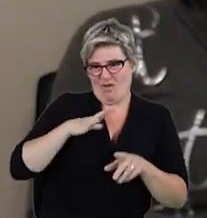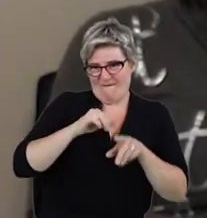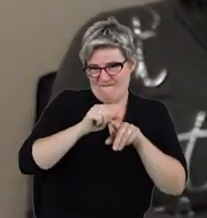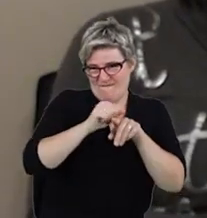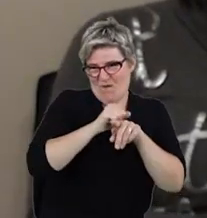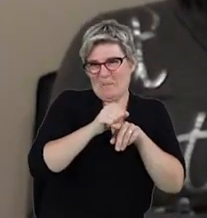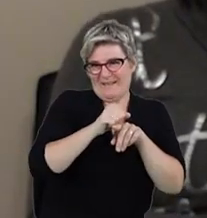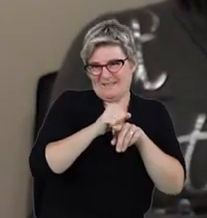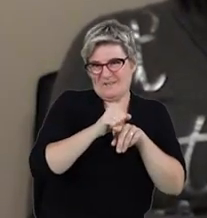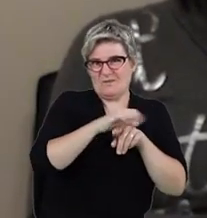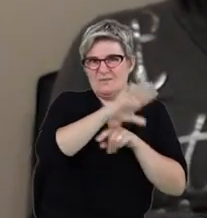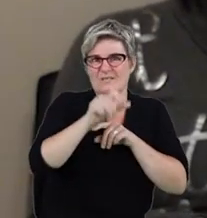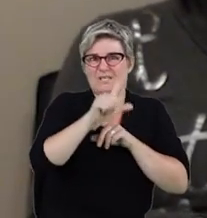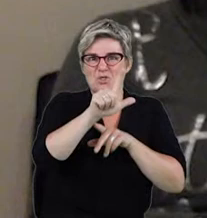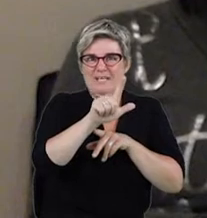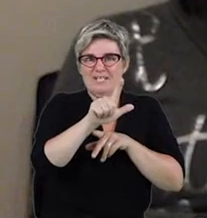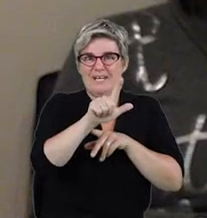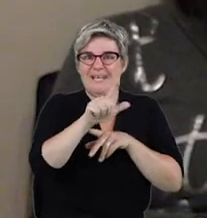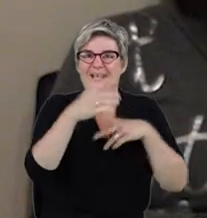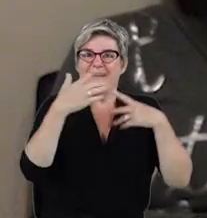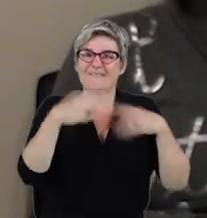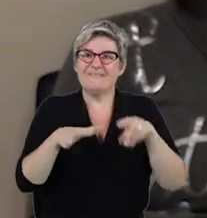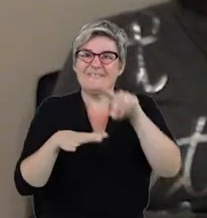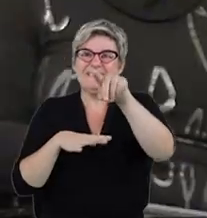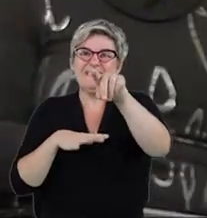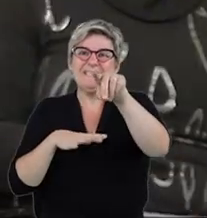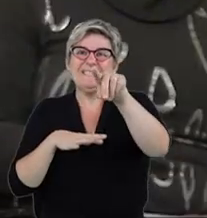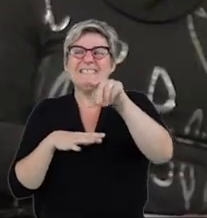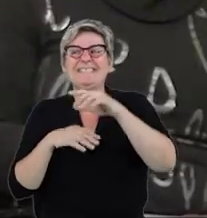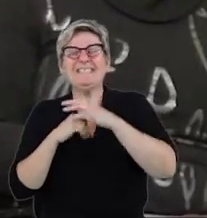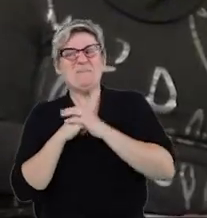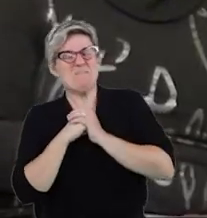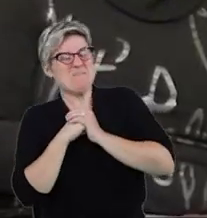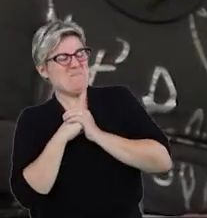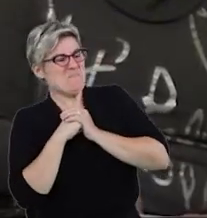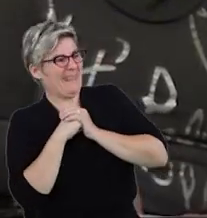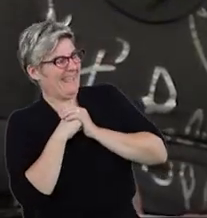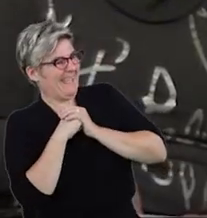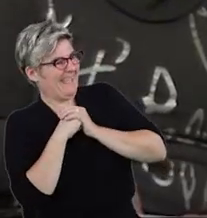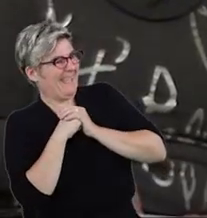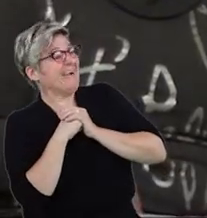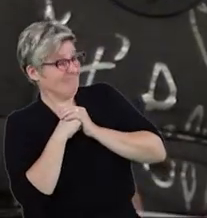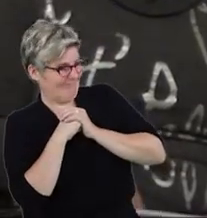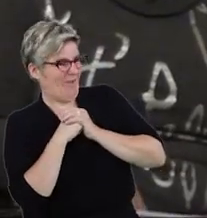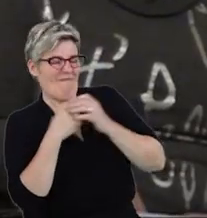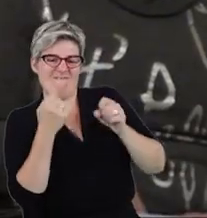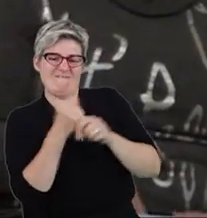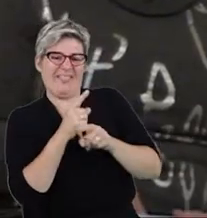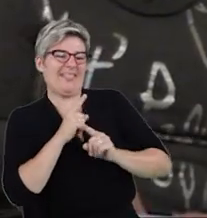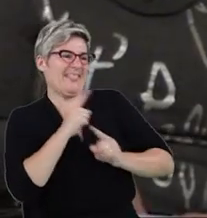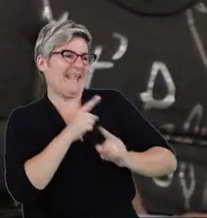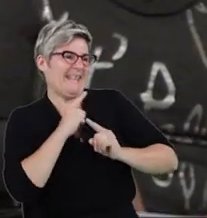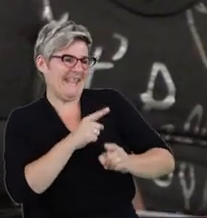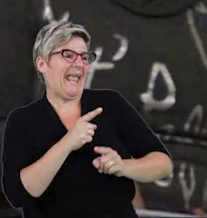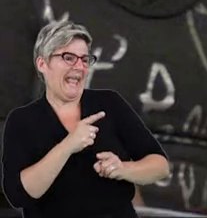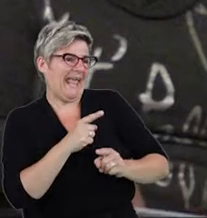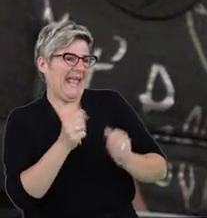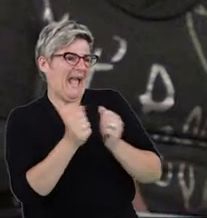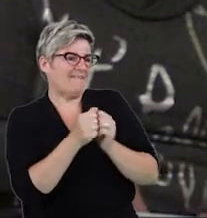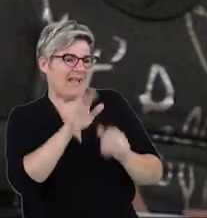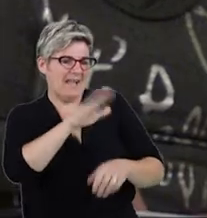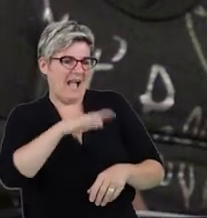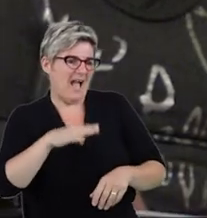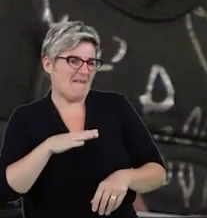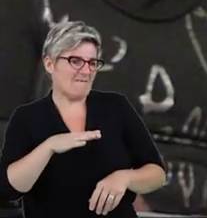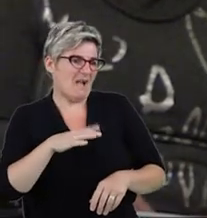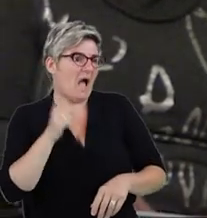des formations du Centre Jules Léger. Puis on m'avait fait faire des dictées